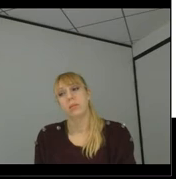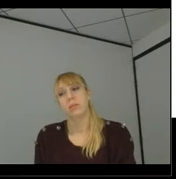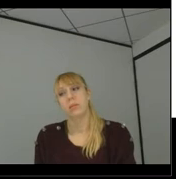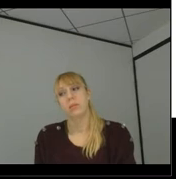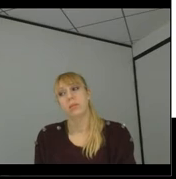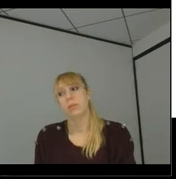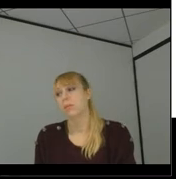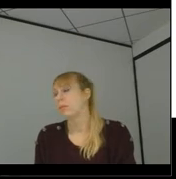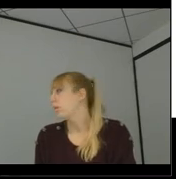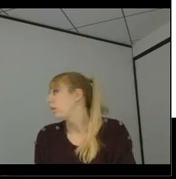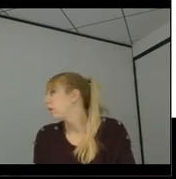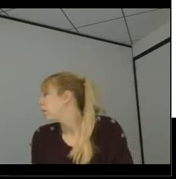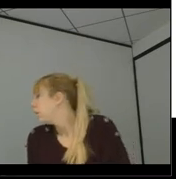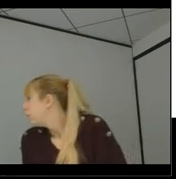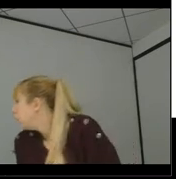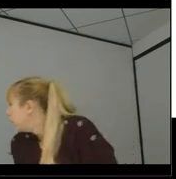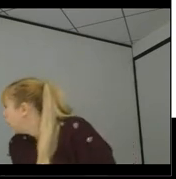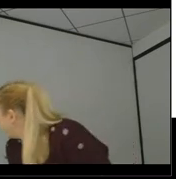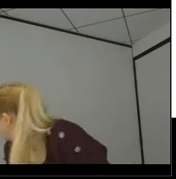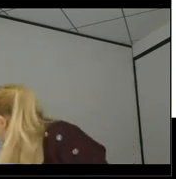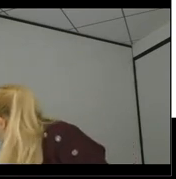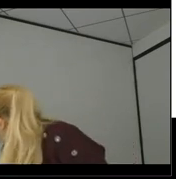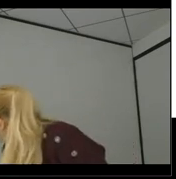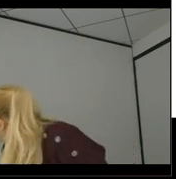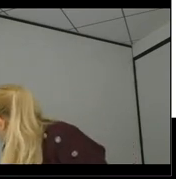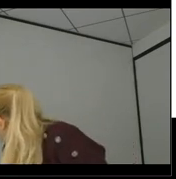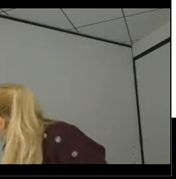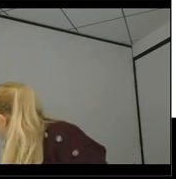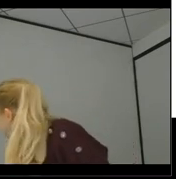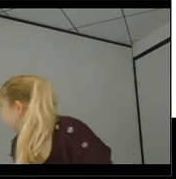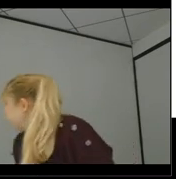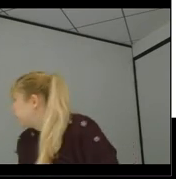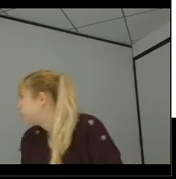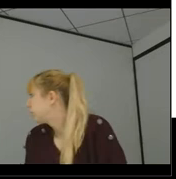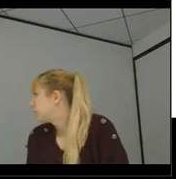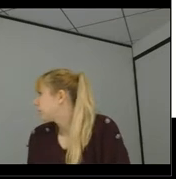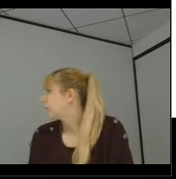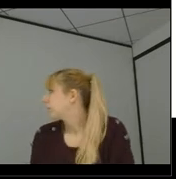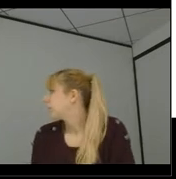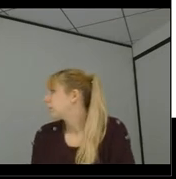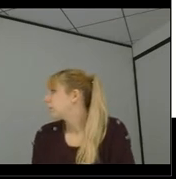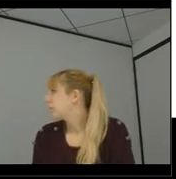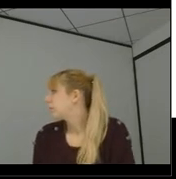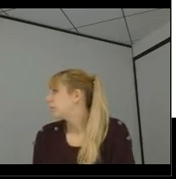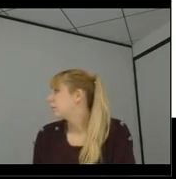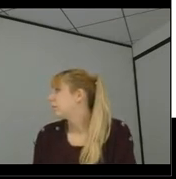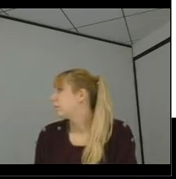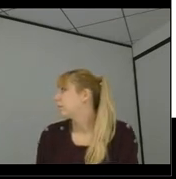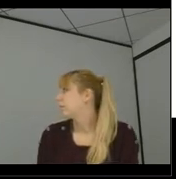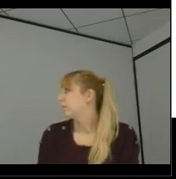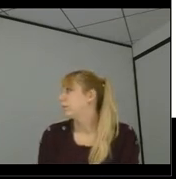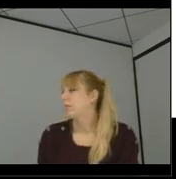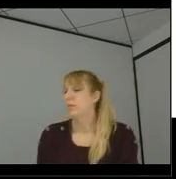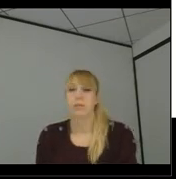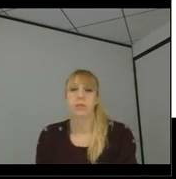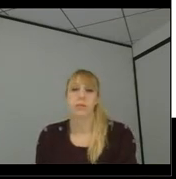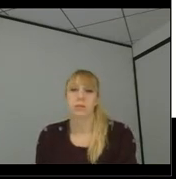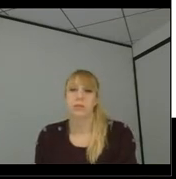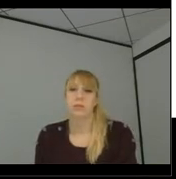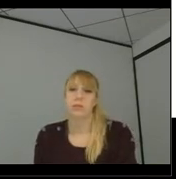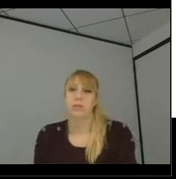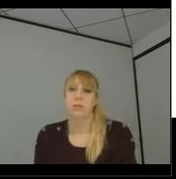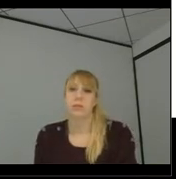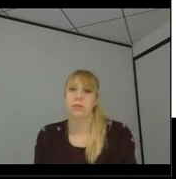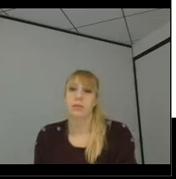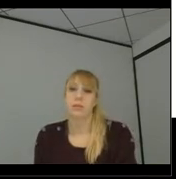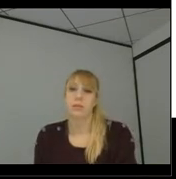trop toucher en fait sur l'infrastructure. Voilà, on a la particularité chez Stormshield de pouvoir le faire sans modifier l'infra. Et puis, on a un